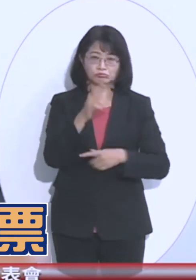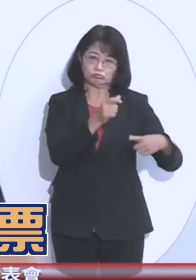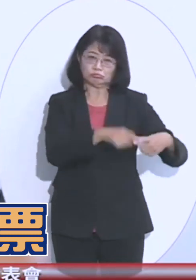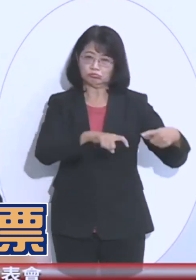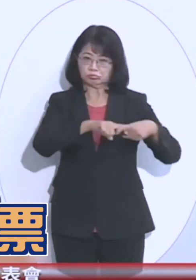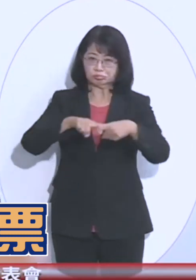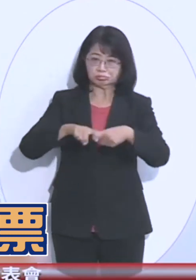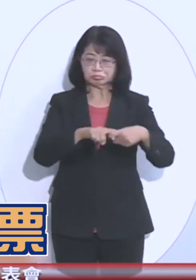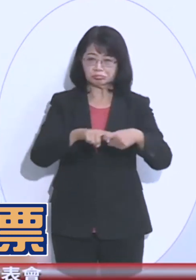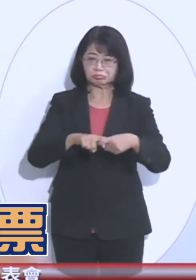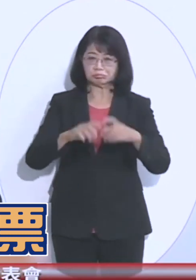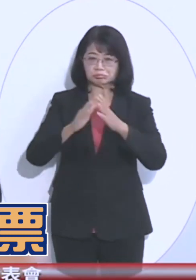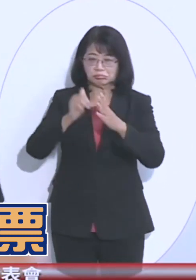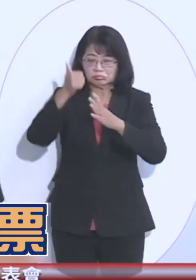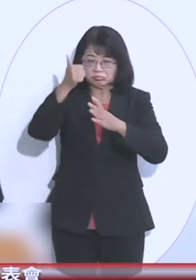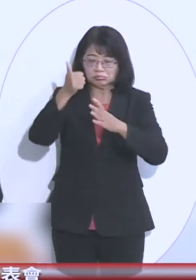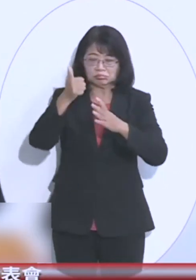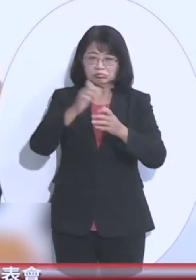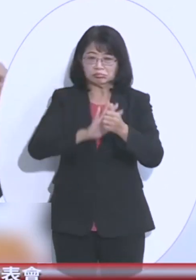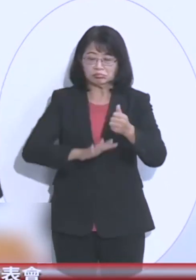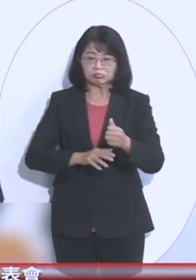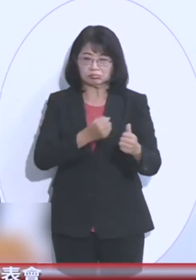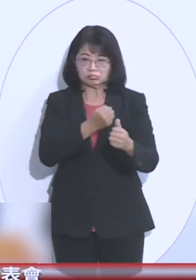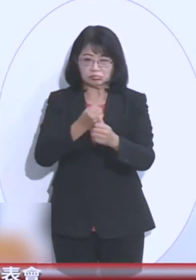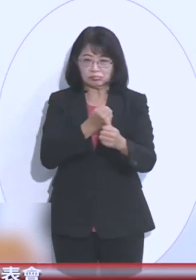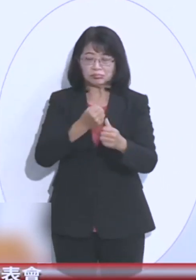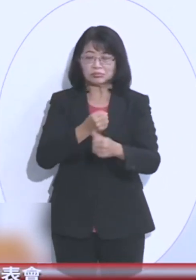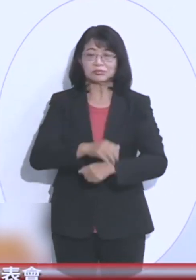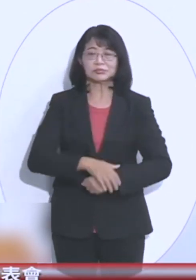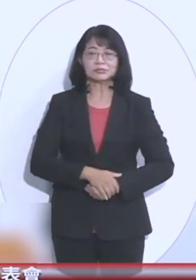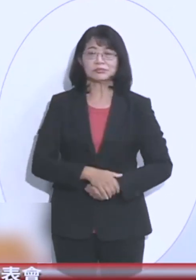扳平。去用控制，